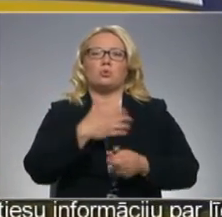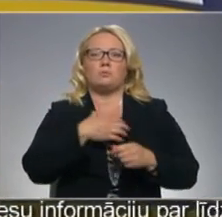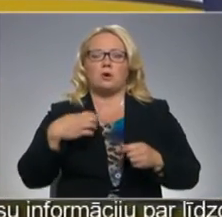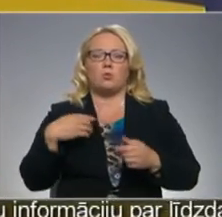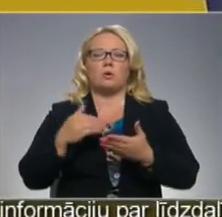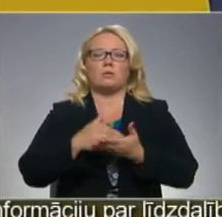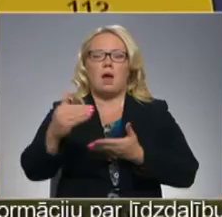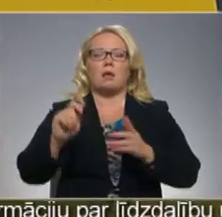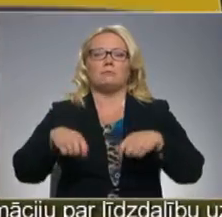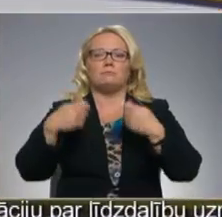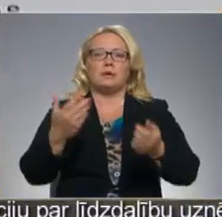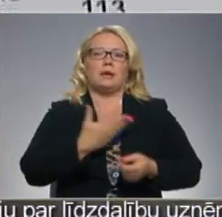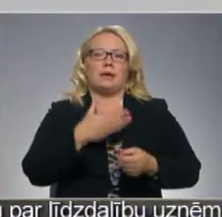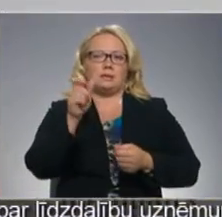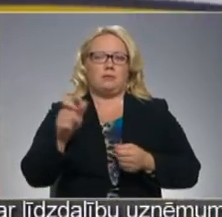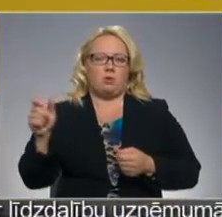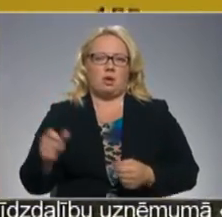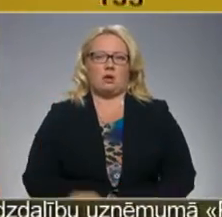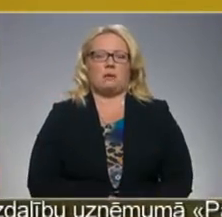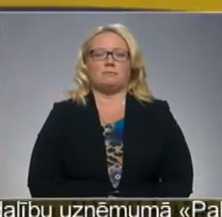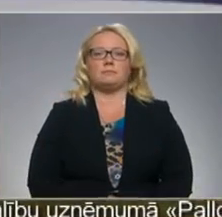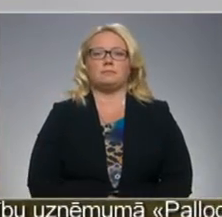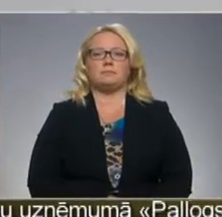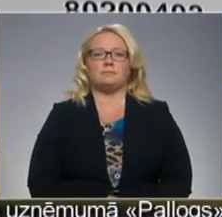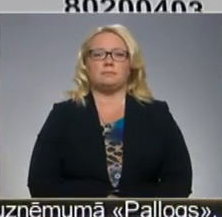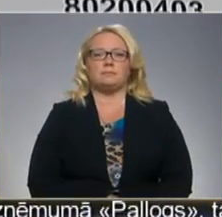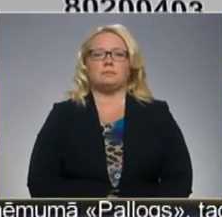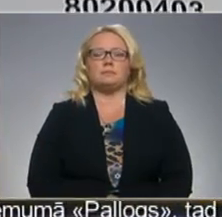kur tās tālāk tiks nodotas iedzīvotājiem. Santa Baumana, Artūrs Gruzdiņš, Vidzemes televīzija.